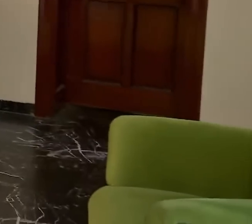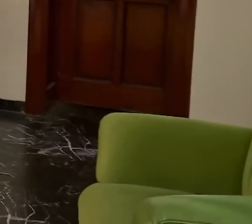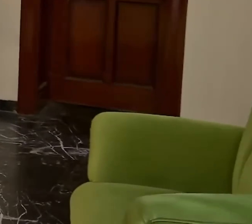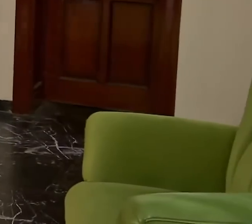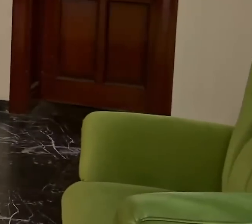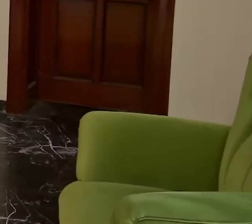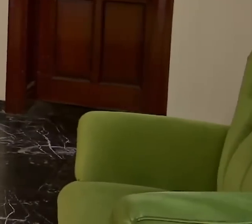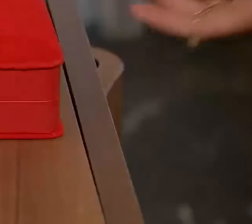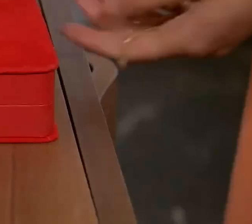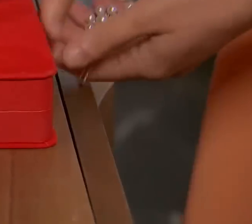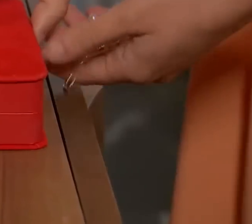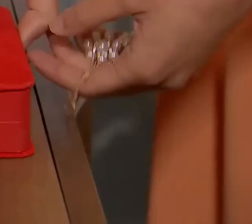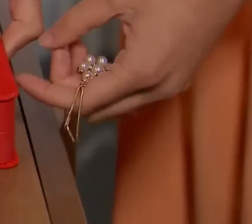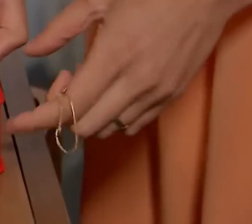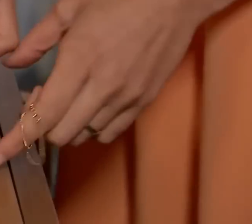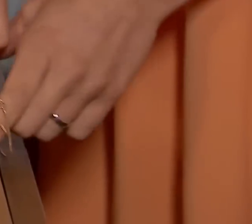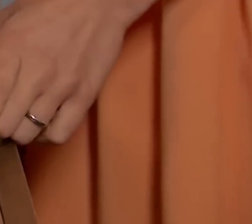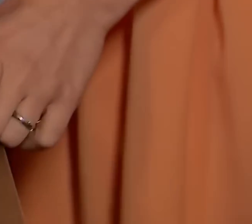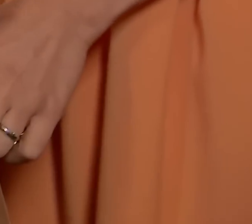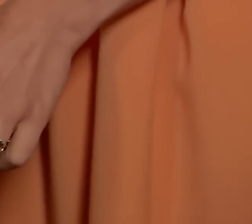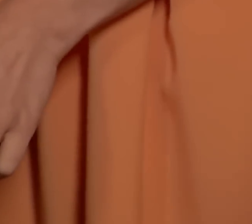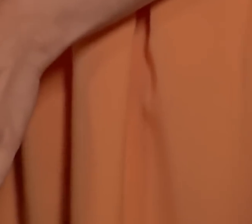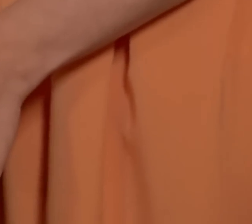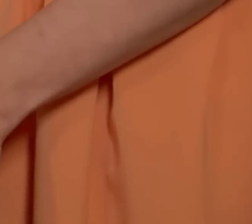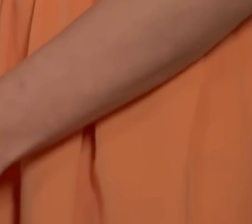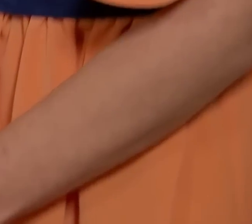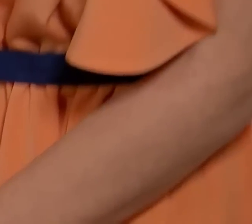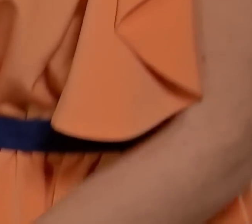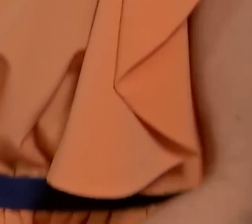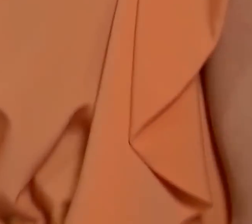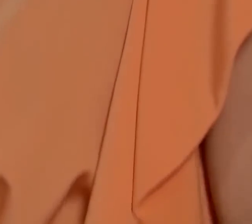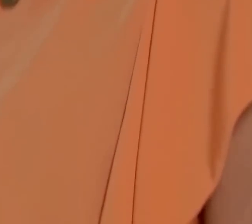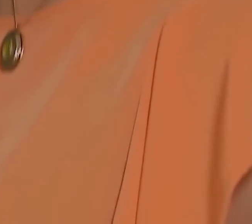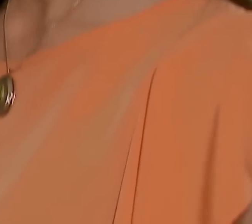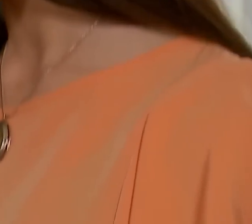Şifonyerin önüne geldi, kolye elinde. Kutunun kapağını açtı.